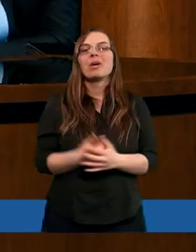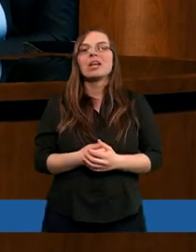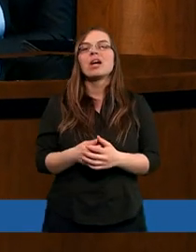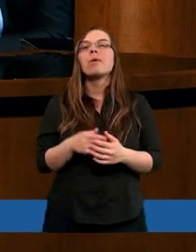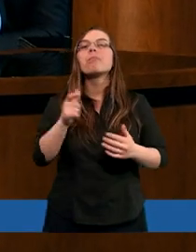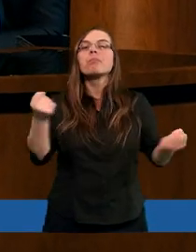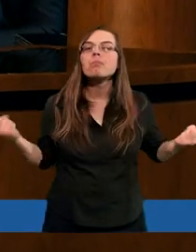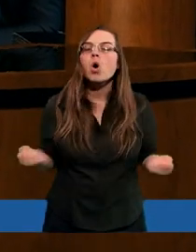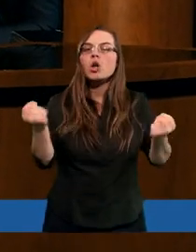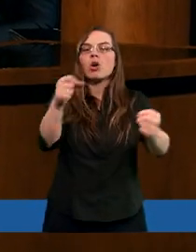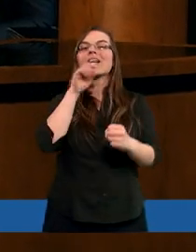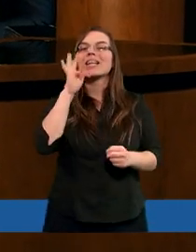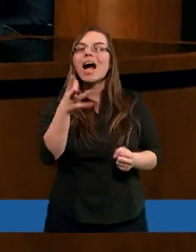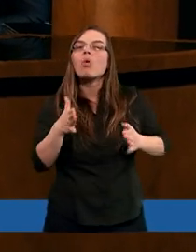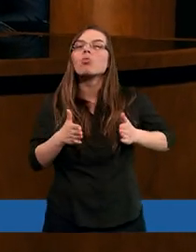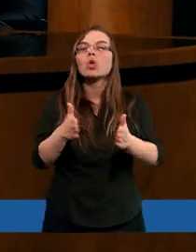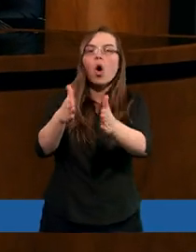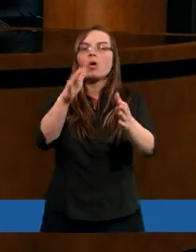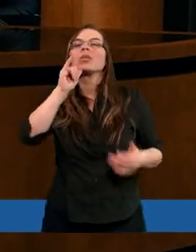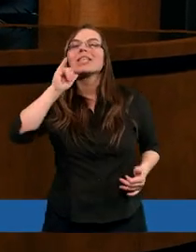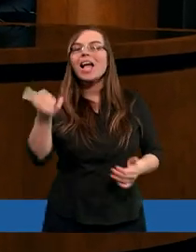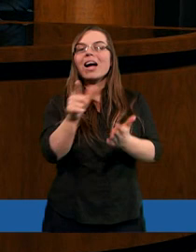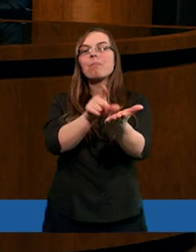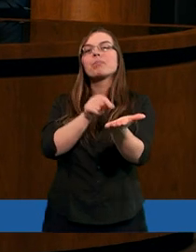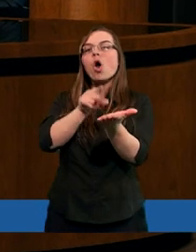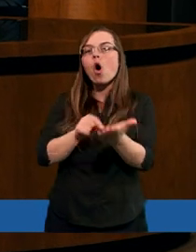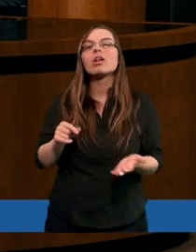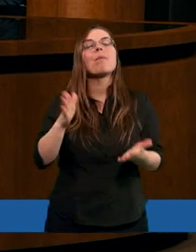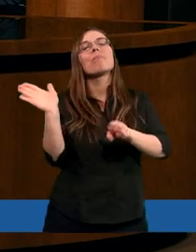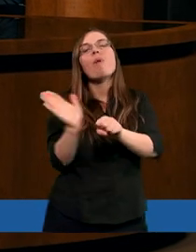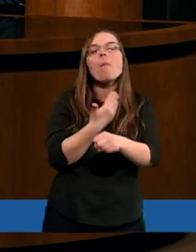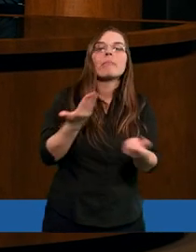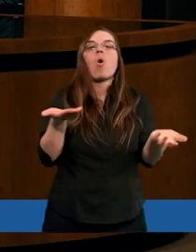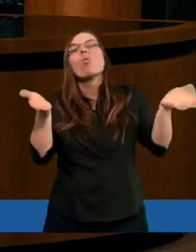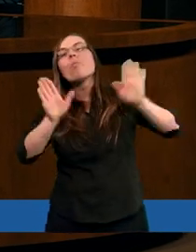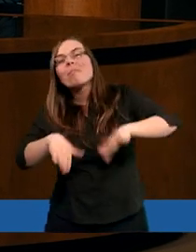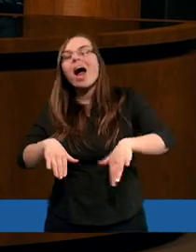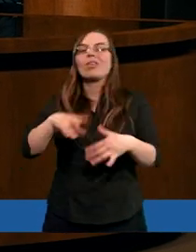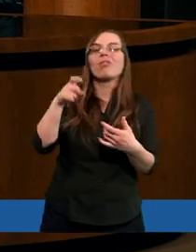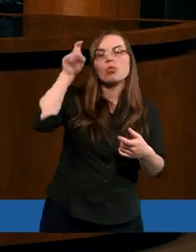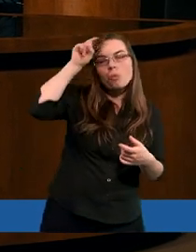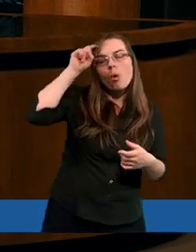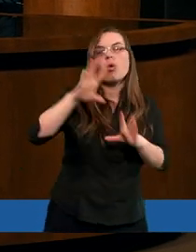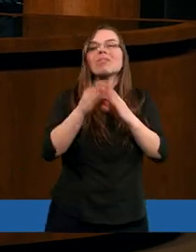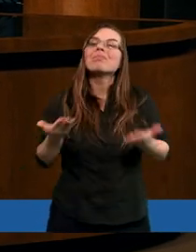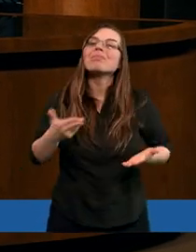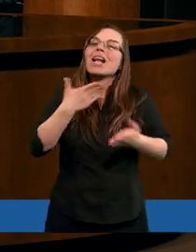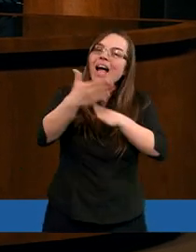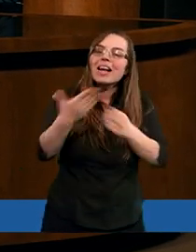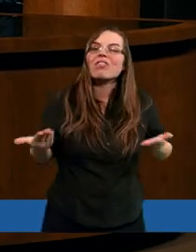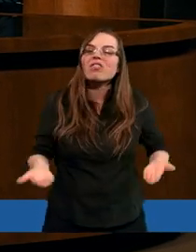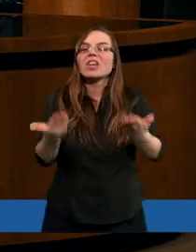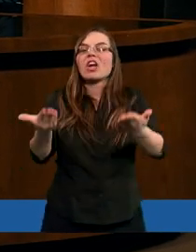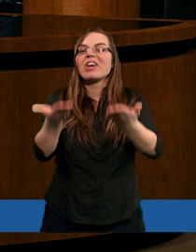ażebyśmy podążali taką drogą, jak Piotr, mimo upadków, wznosili się coraz